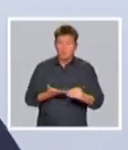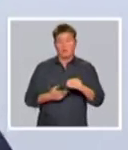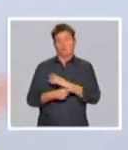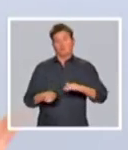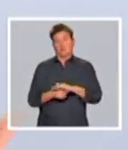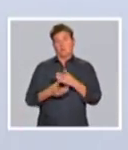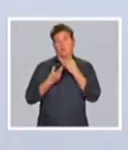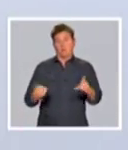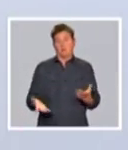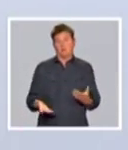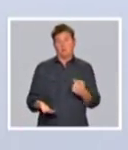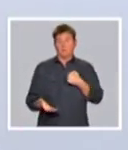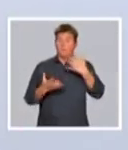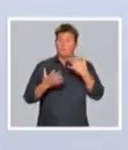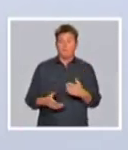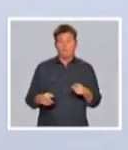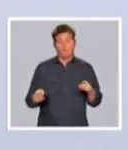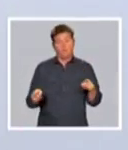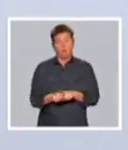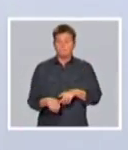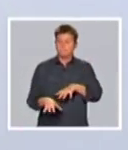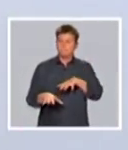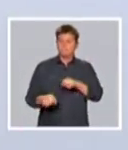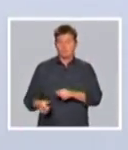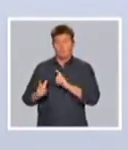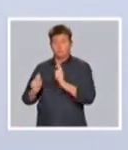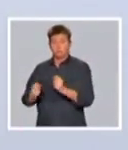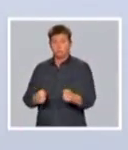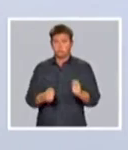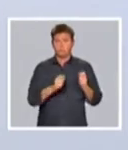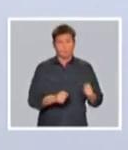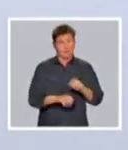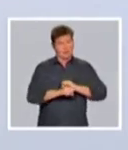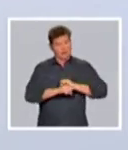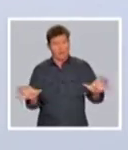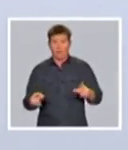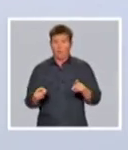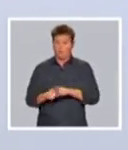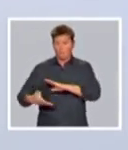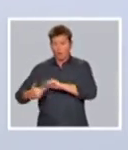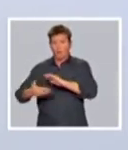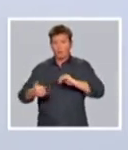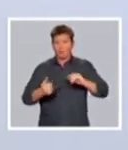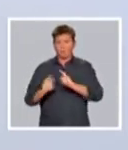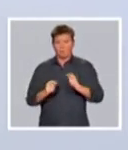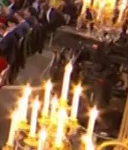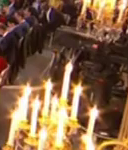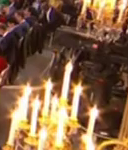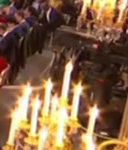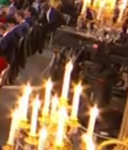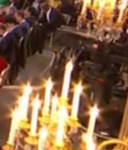Je souhaite qu'il puisse y avoir un geste de décentralisation extrêmement clair, et avec celui-ci un principe de différenciation